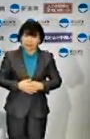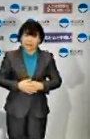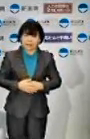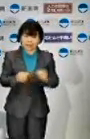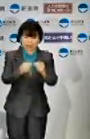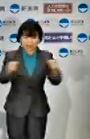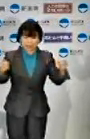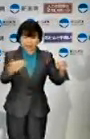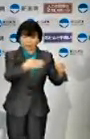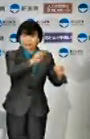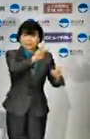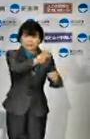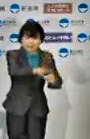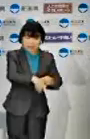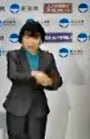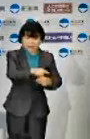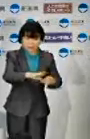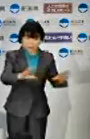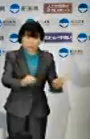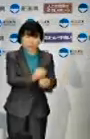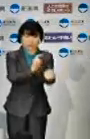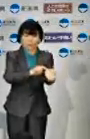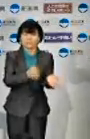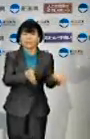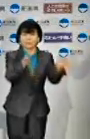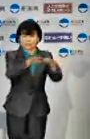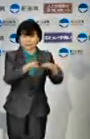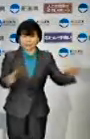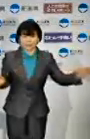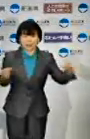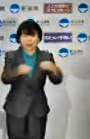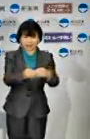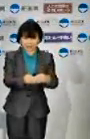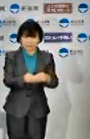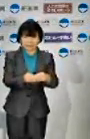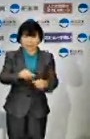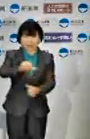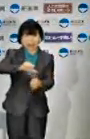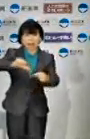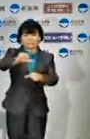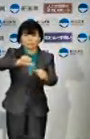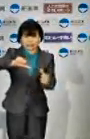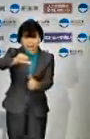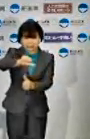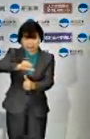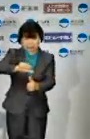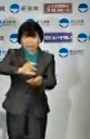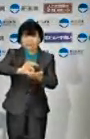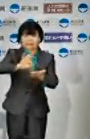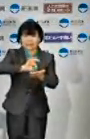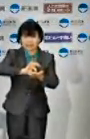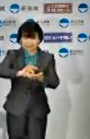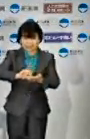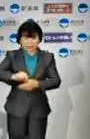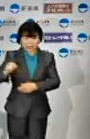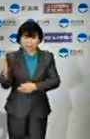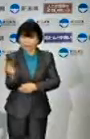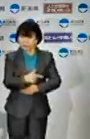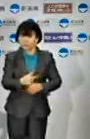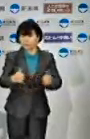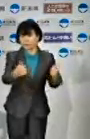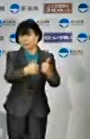糸魚川で糸魚川総合病院と連携をしてですね、アプリを使って、救急相談を